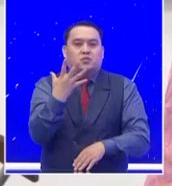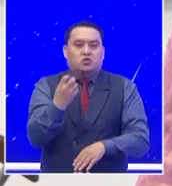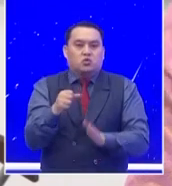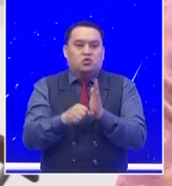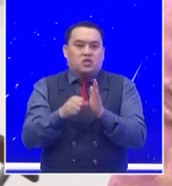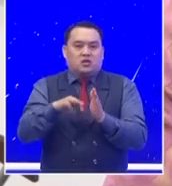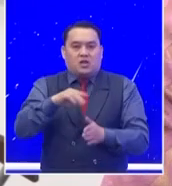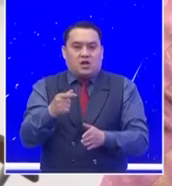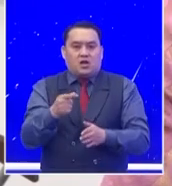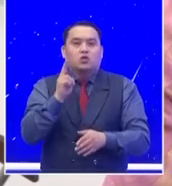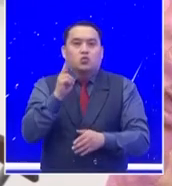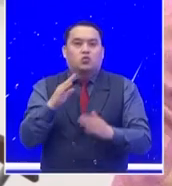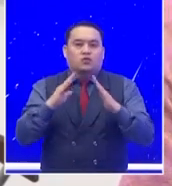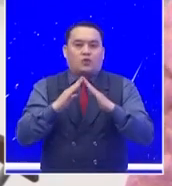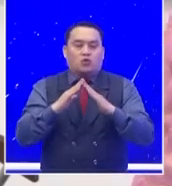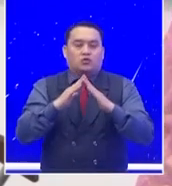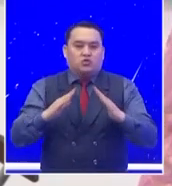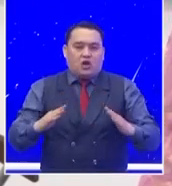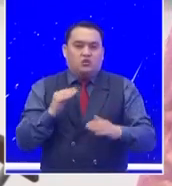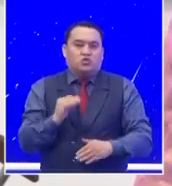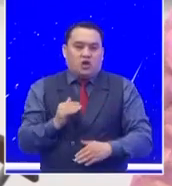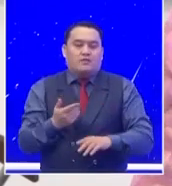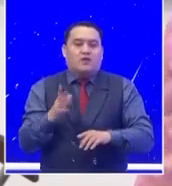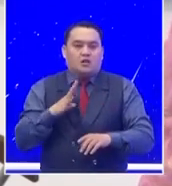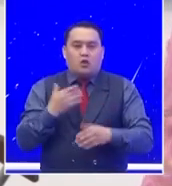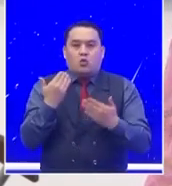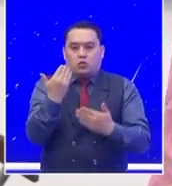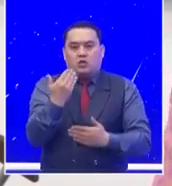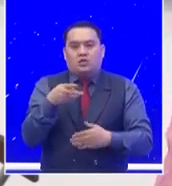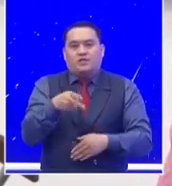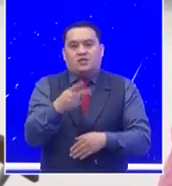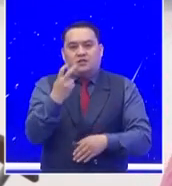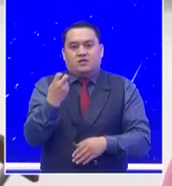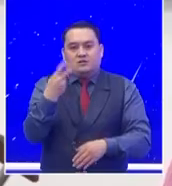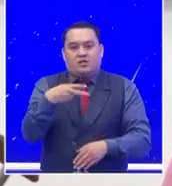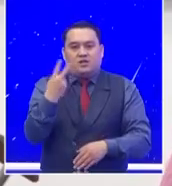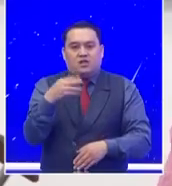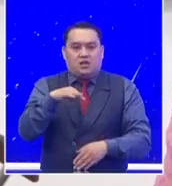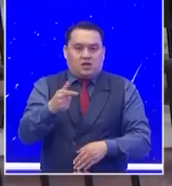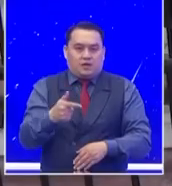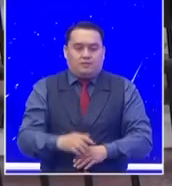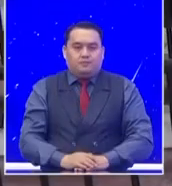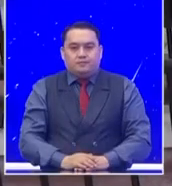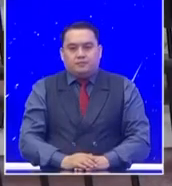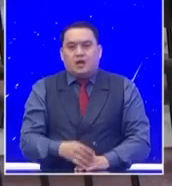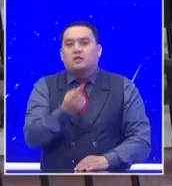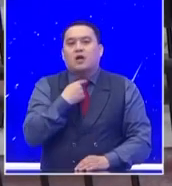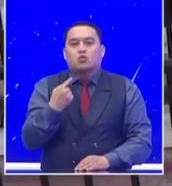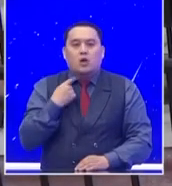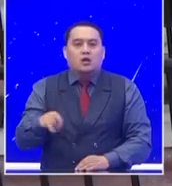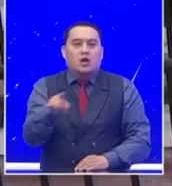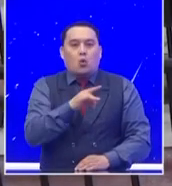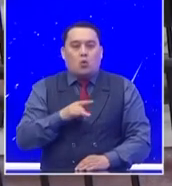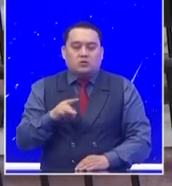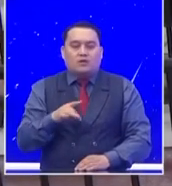сша тени для тех кто в частных домах живут у них 2222 тени в толга курганском регионе по